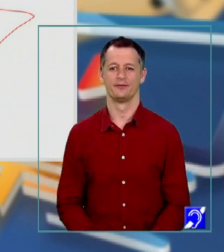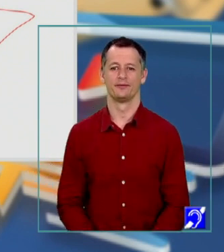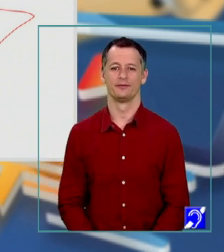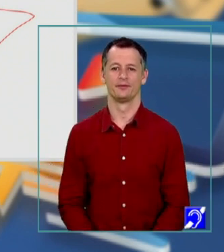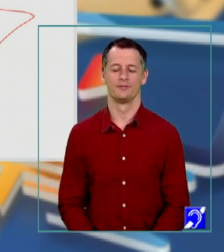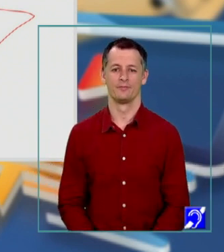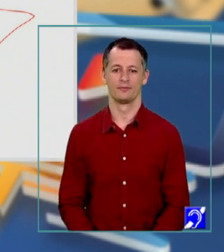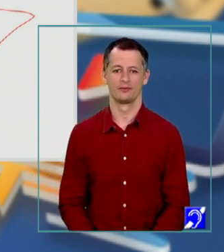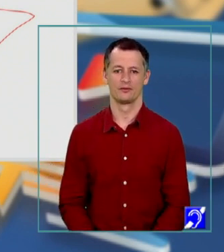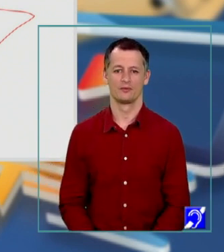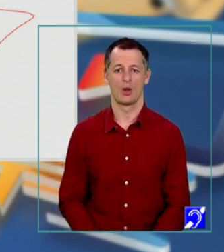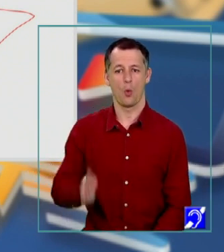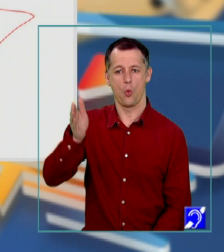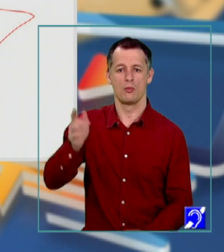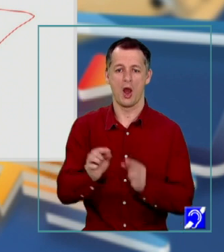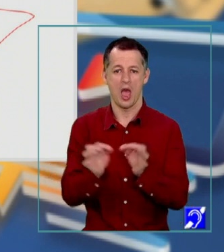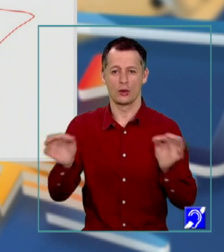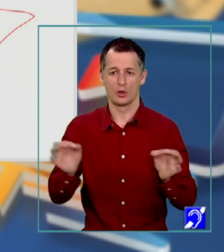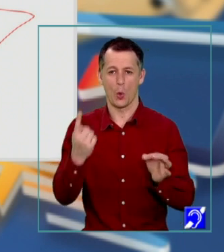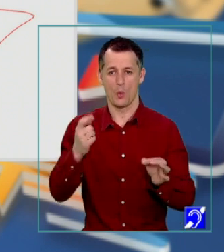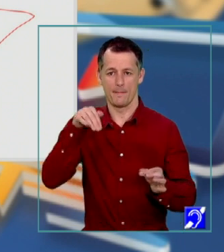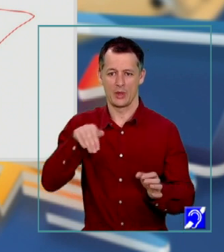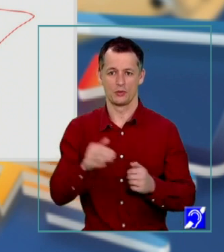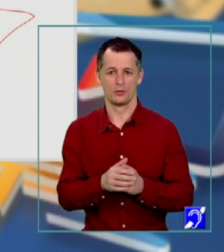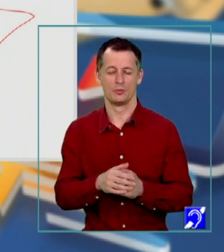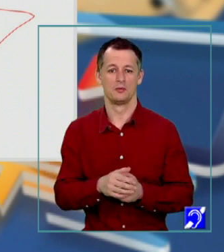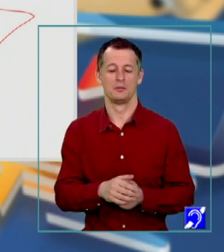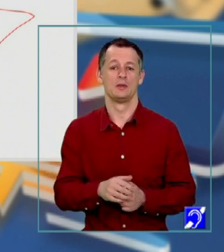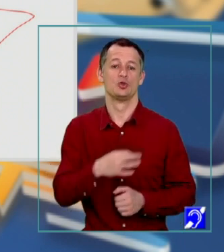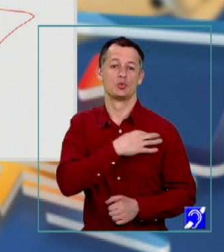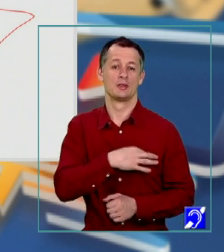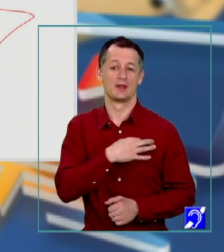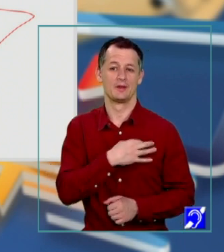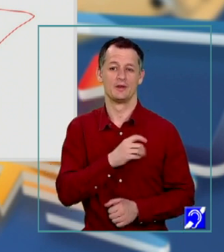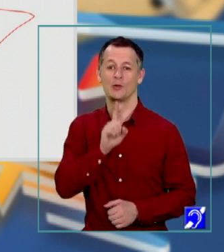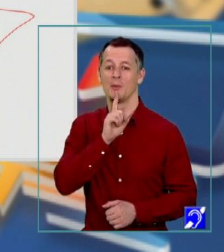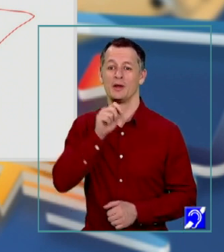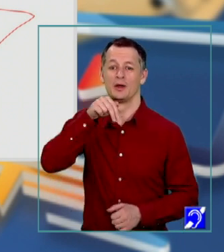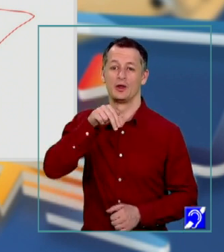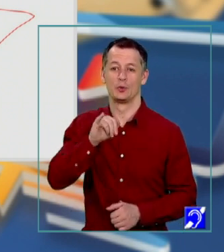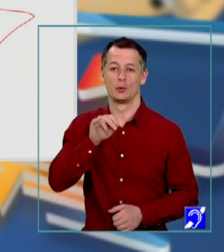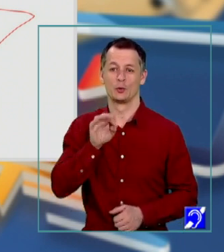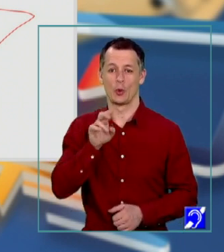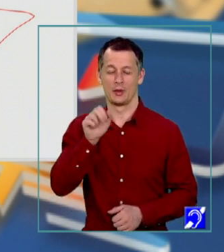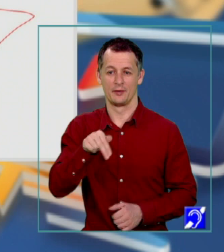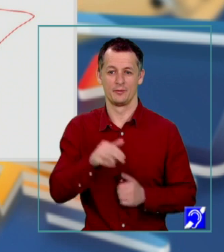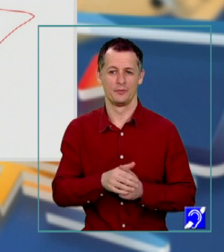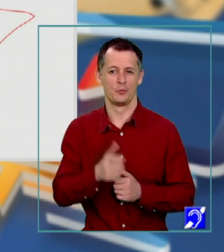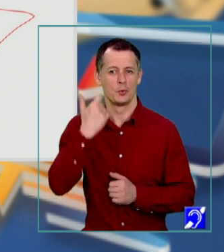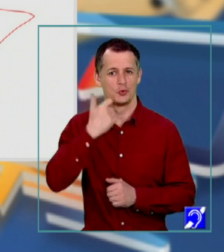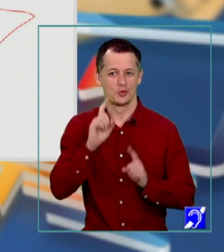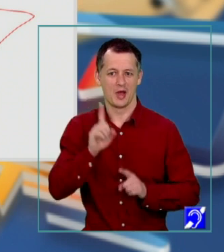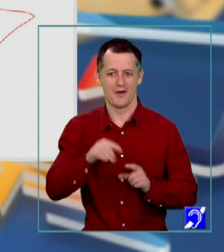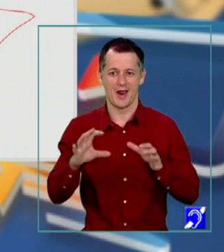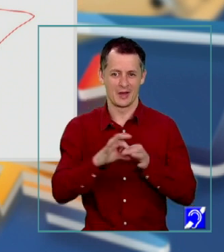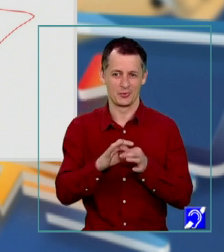cu latura de un metru. Pe student îl chema Newton. Nu știu dacă avea vreo legătură cu